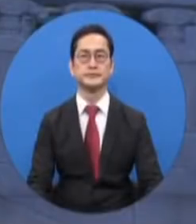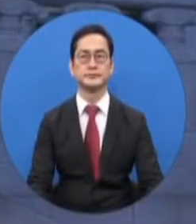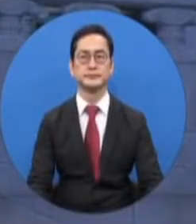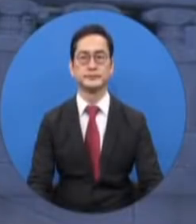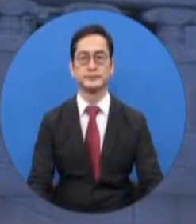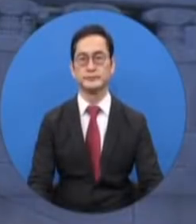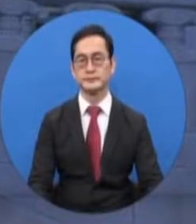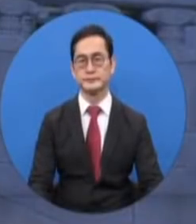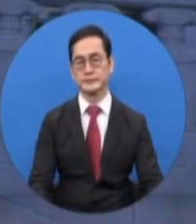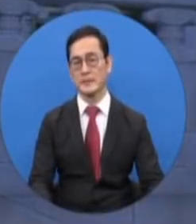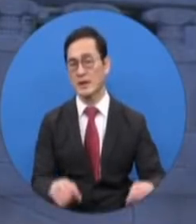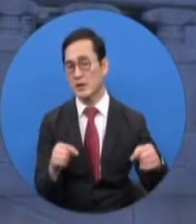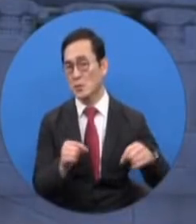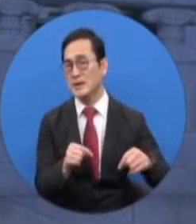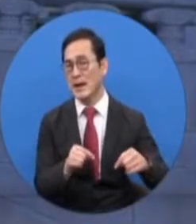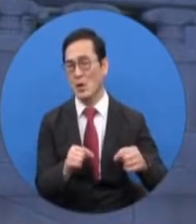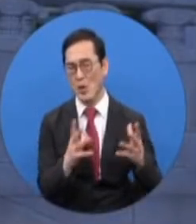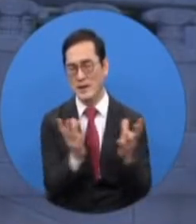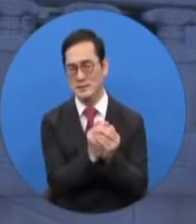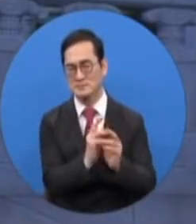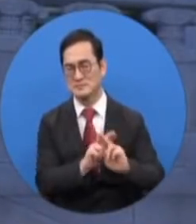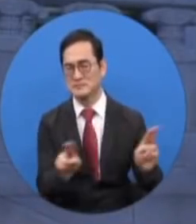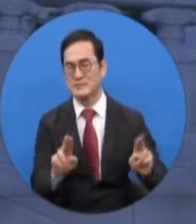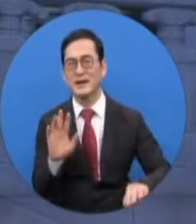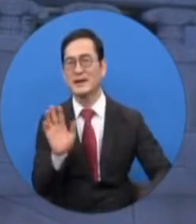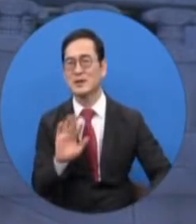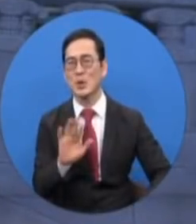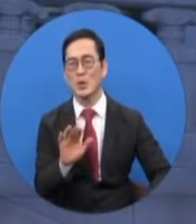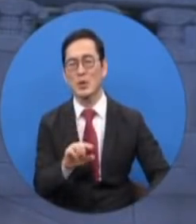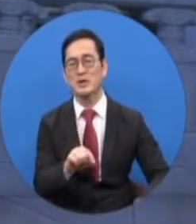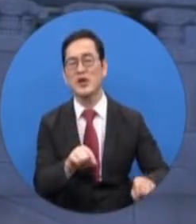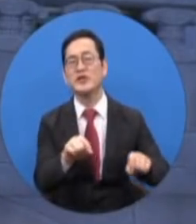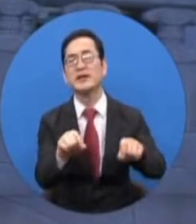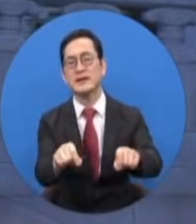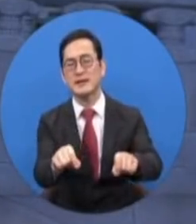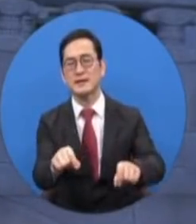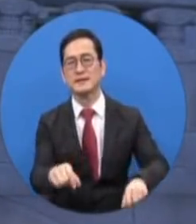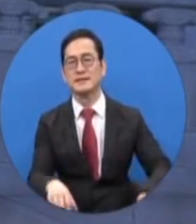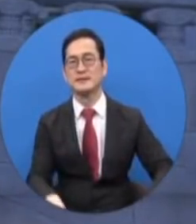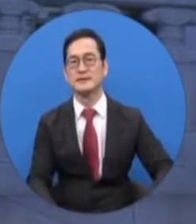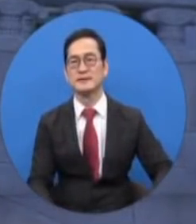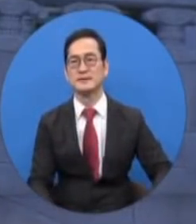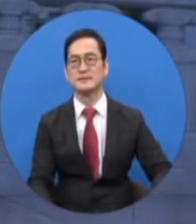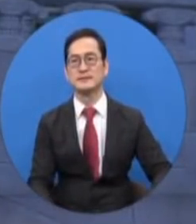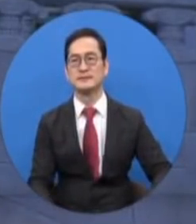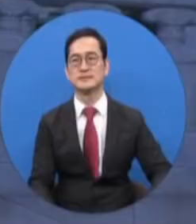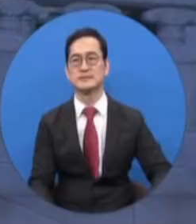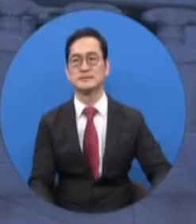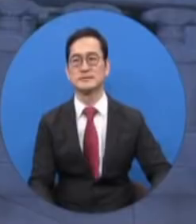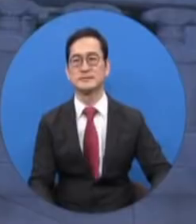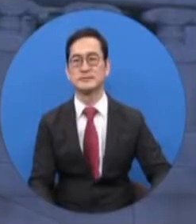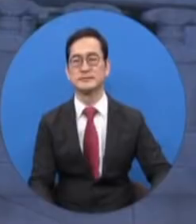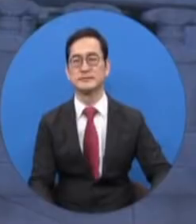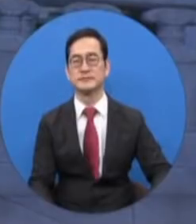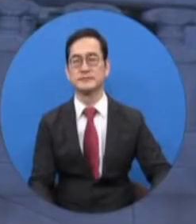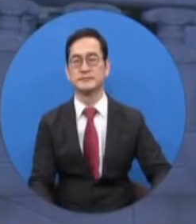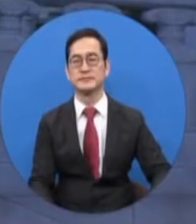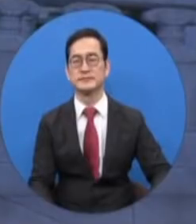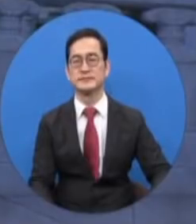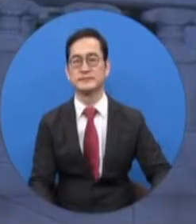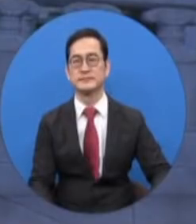아직까지 협상의 문이 열려있다는 게 장재원 실장의 의견이었습니다. 그렇기 때문에 청와대에서도 완전히 무산이 아니라 연기로 발표를 한